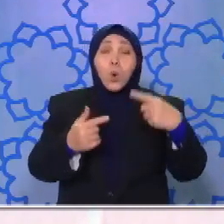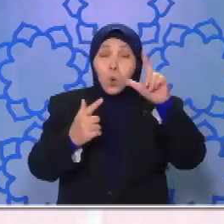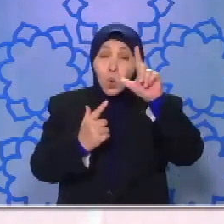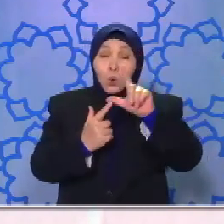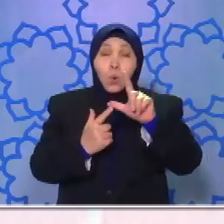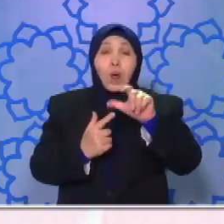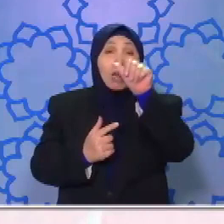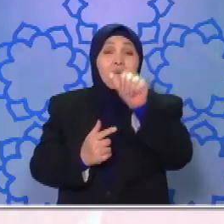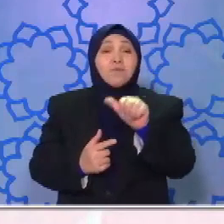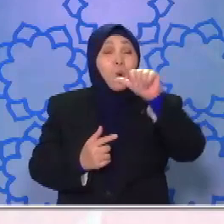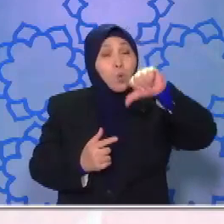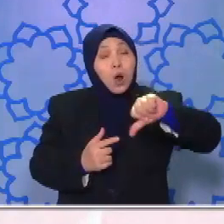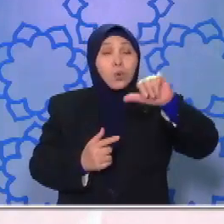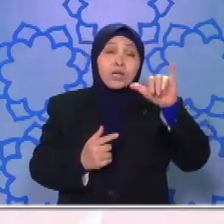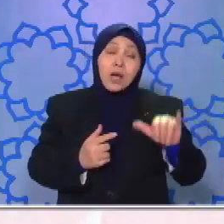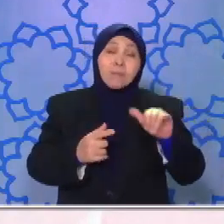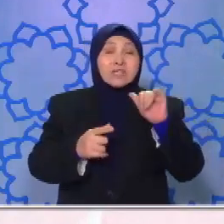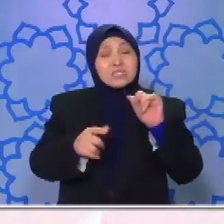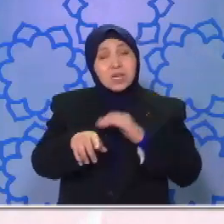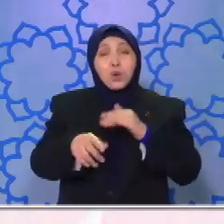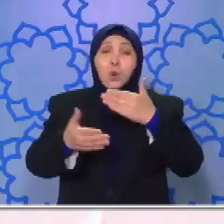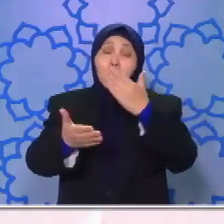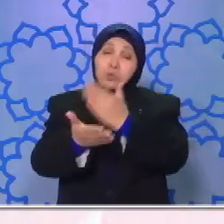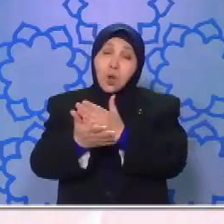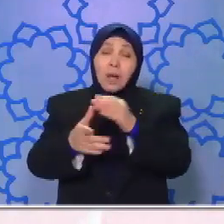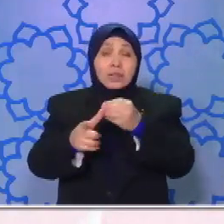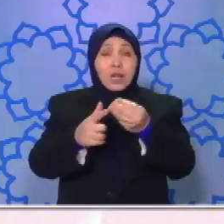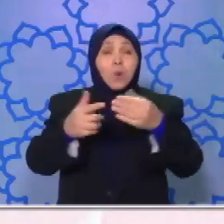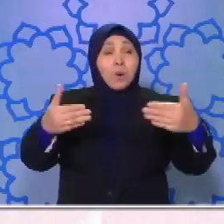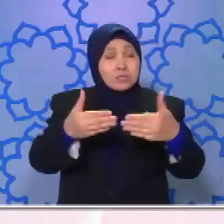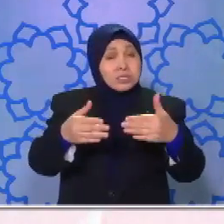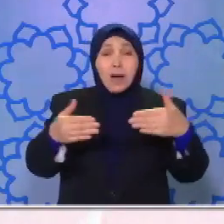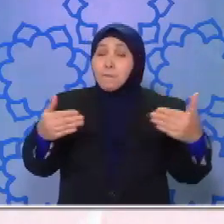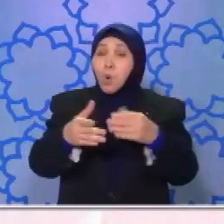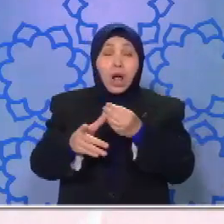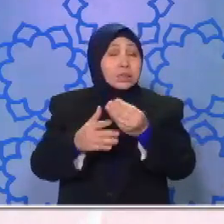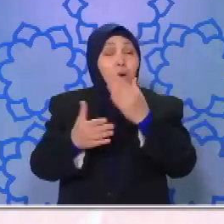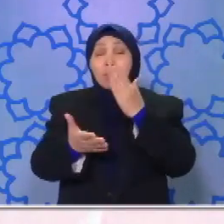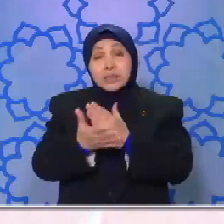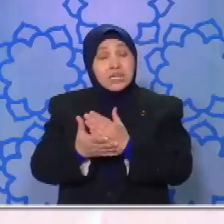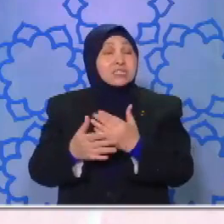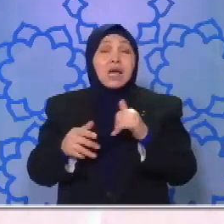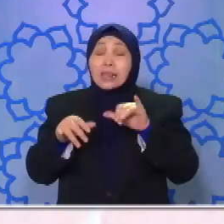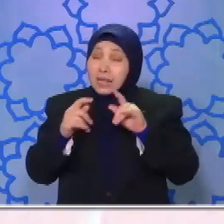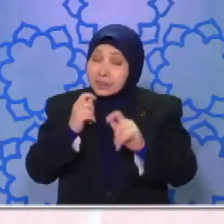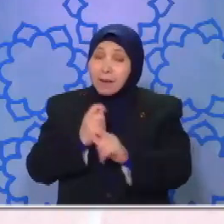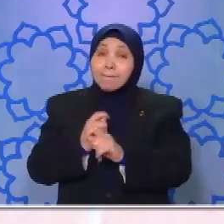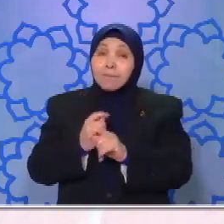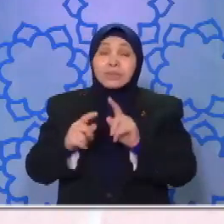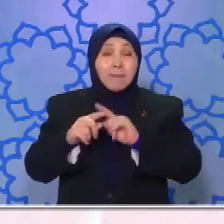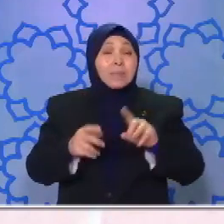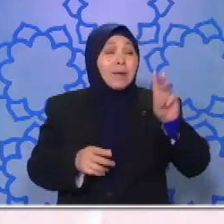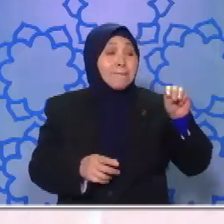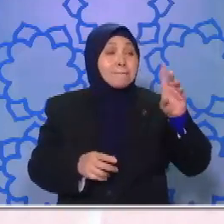waw ya tu kekal sama ada ketika waqaf ataupun ketika wasal, sambung ke waqaf kekal. Adapun huruf